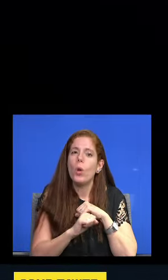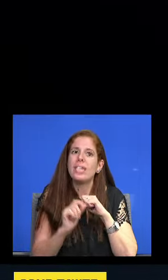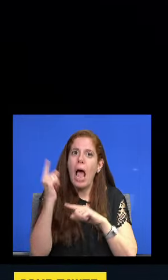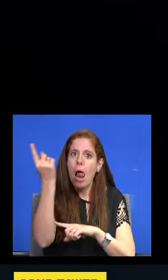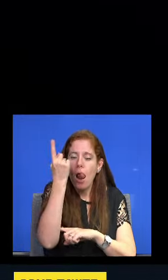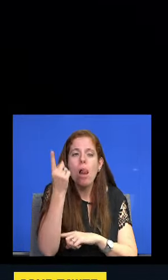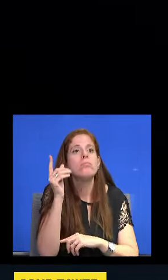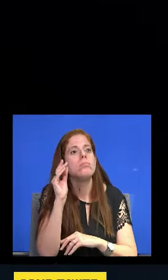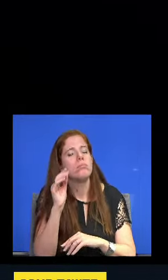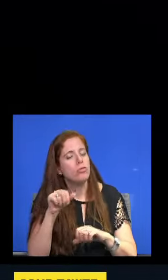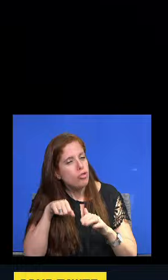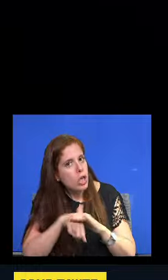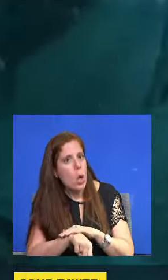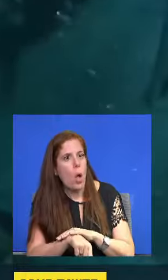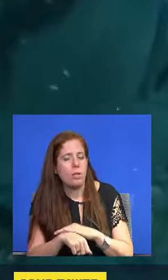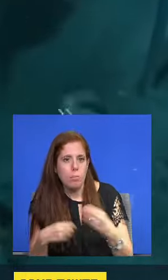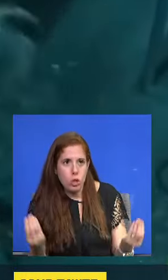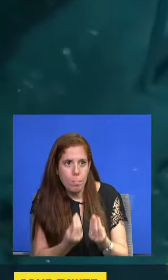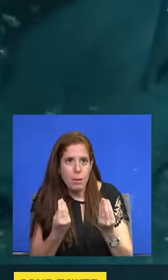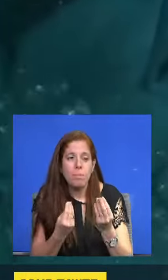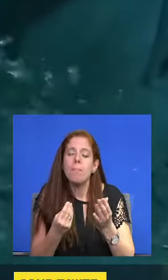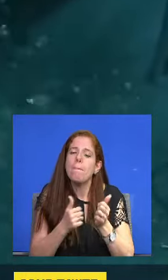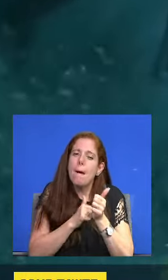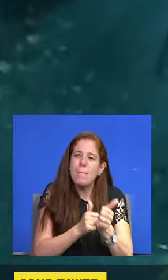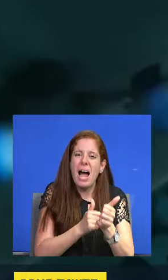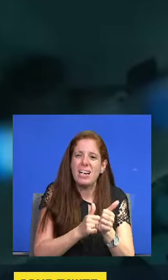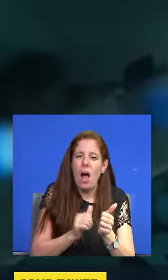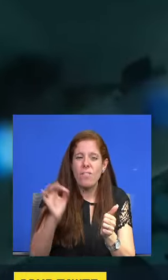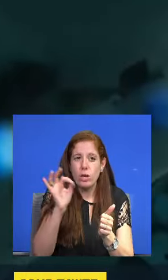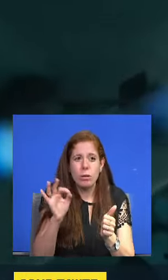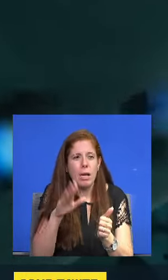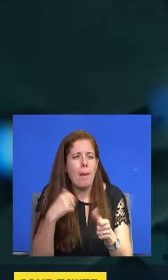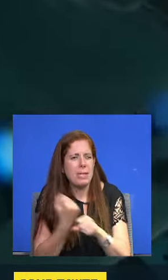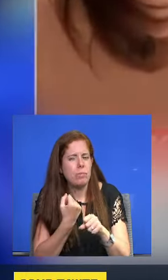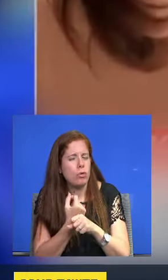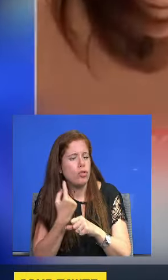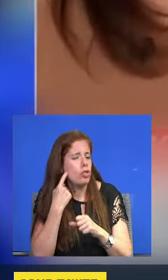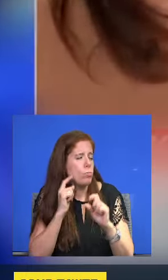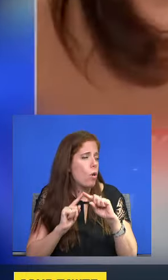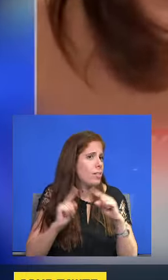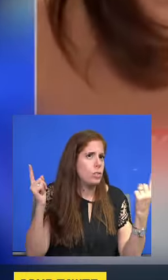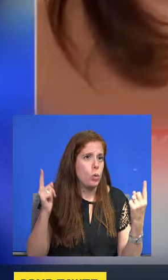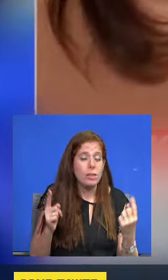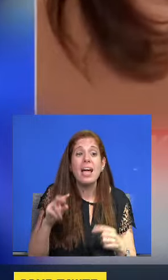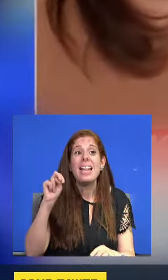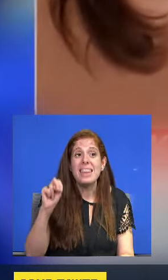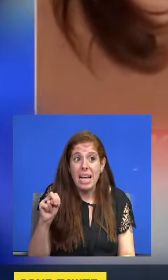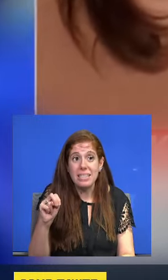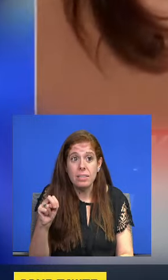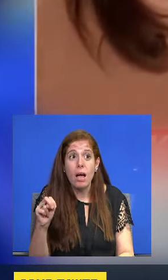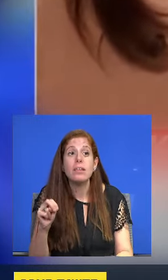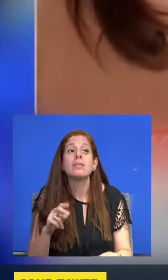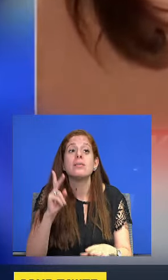משאבים בתוכניות מעקב אחר אסטרואידים, וגם במשימות שנראות מופרכות לחלוטין. NASA is about to intentionally crash